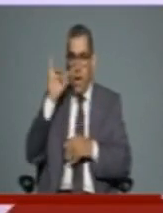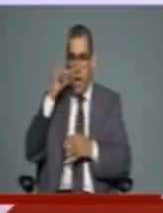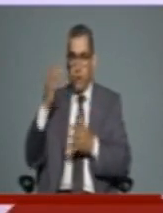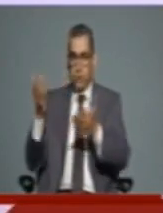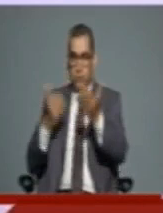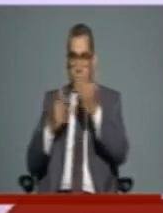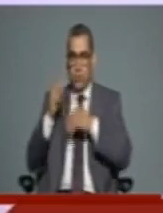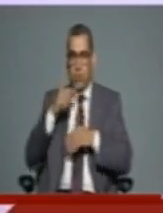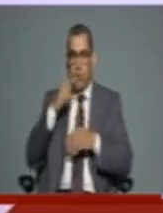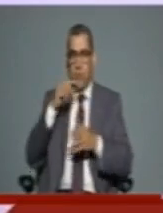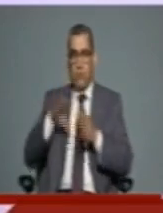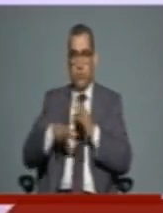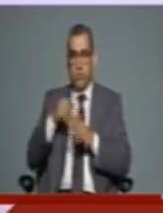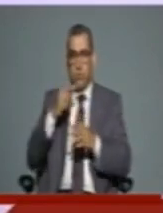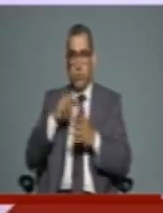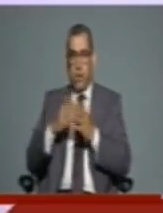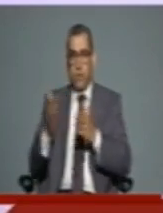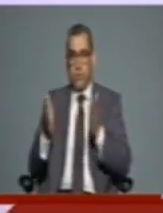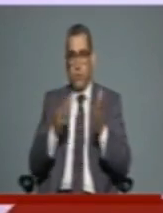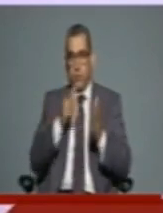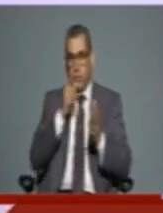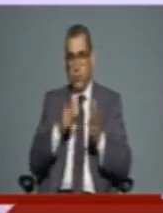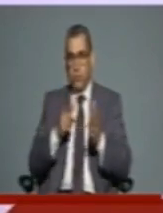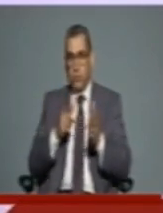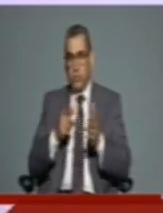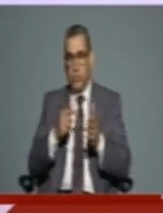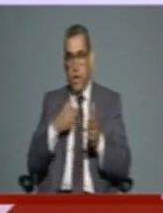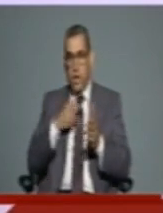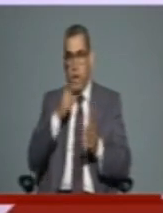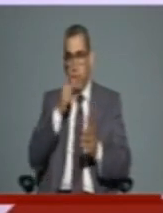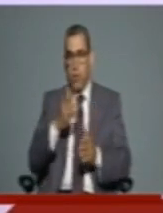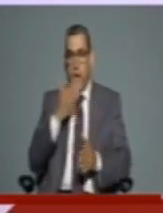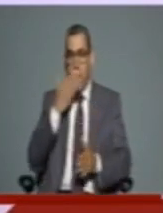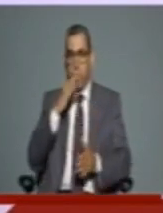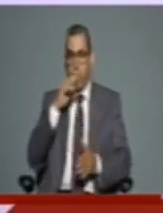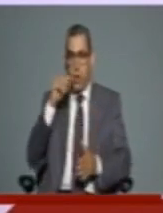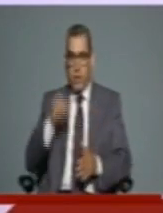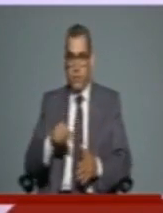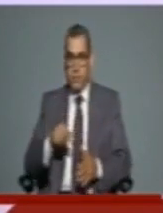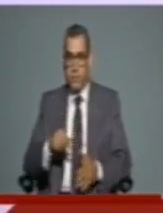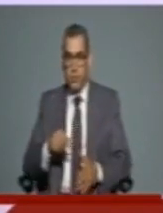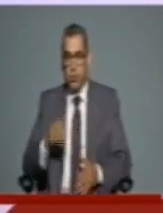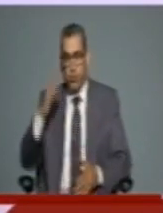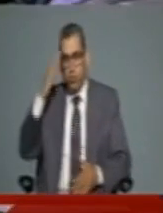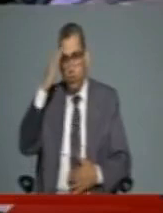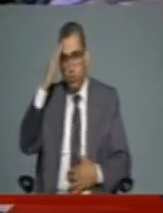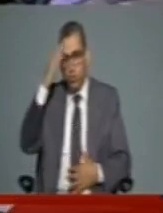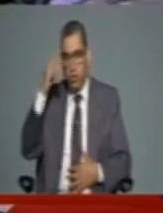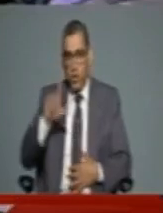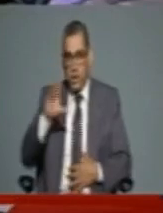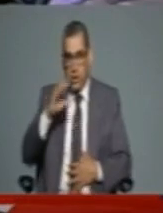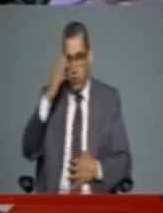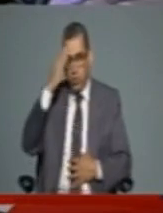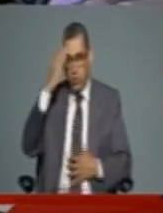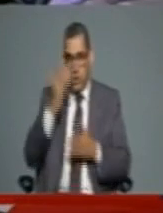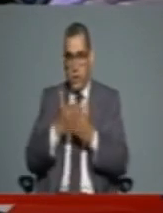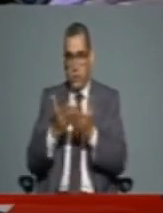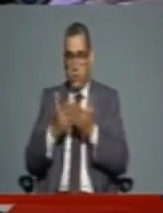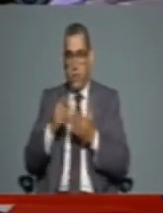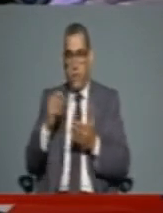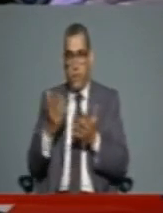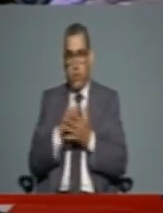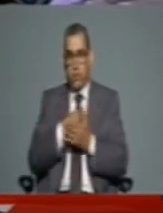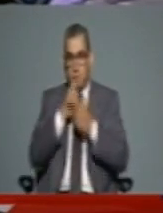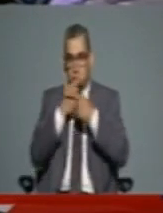والامداد مستمر. فانا بقول الحمد لله وبشكر حضرتك جدا لإتاحة هذه الفرصة